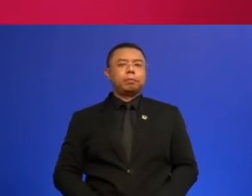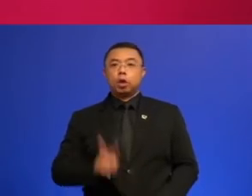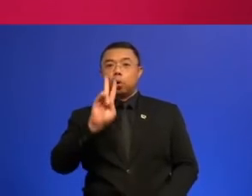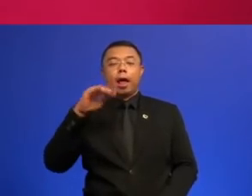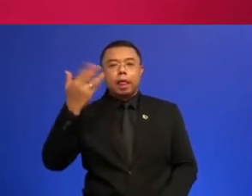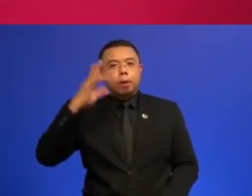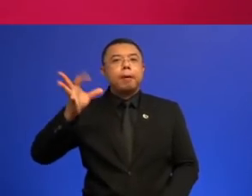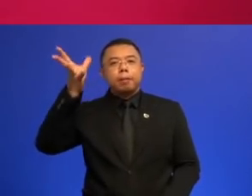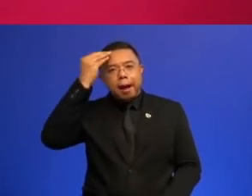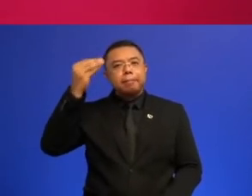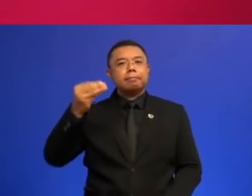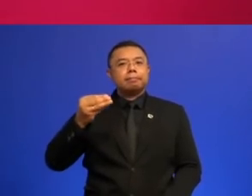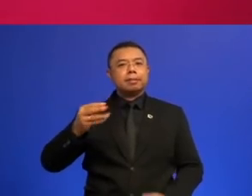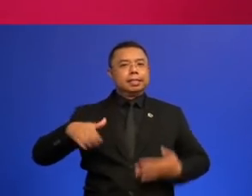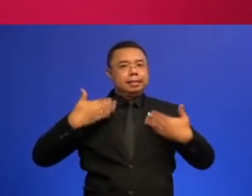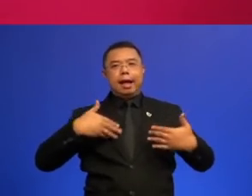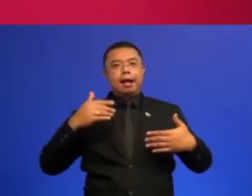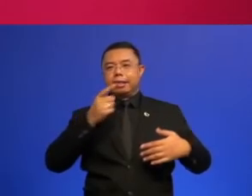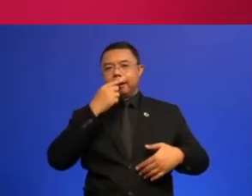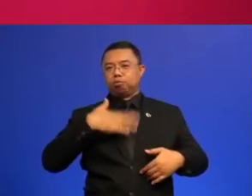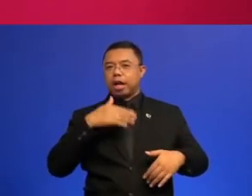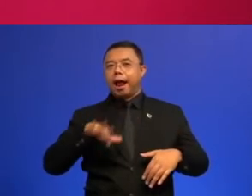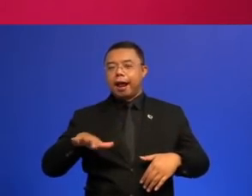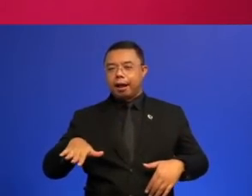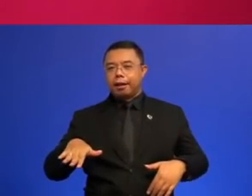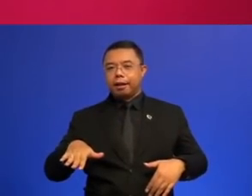2 tahun baru dia happy enggak punya anak.